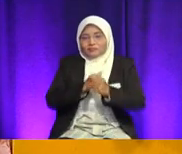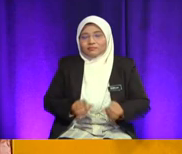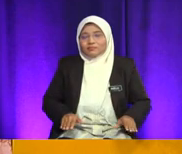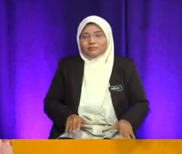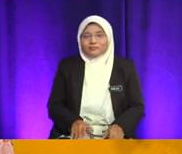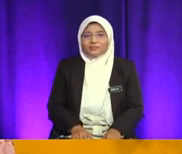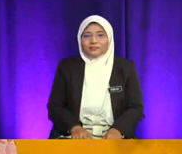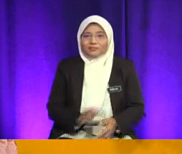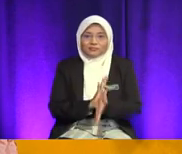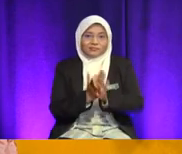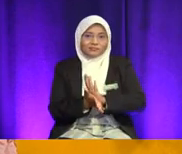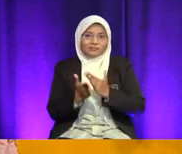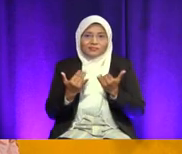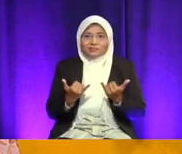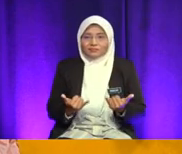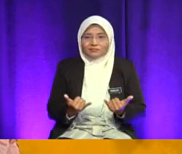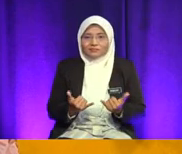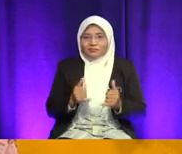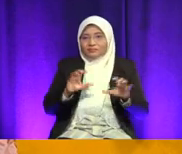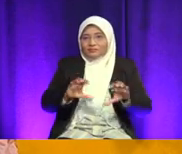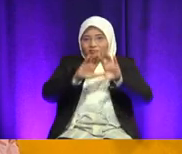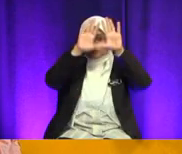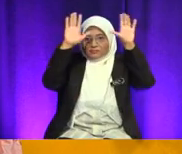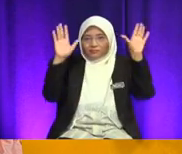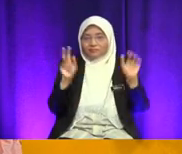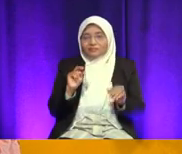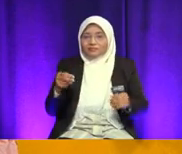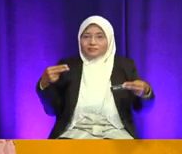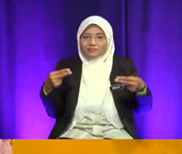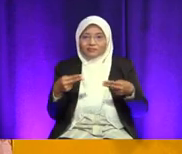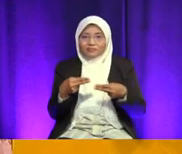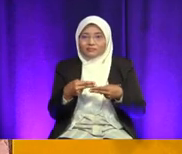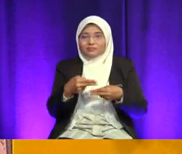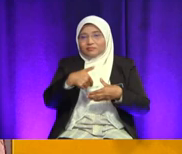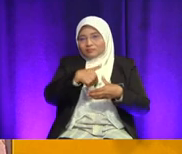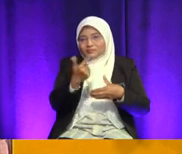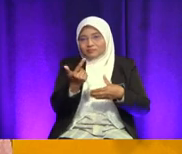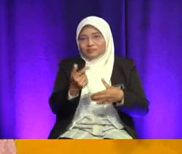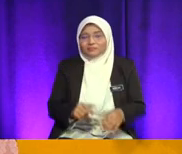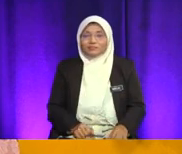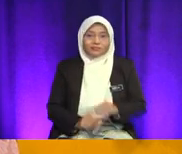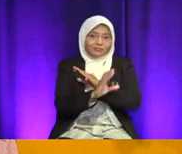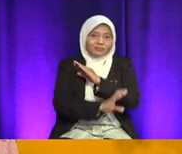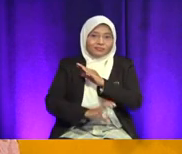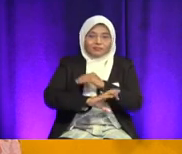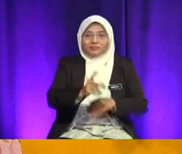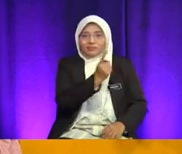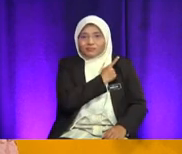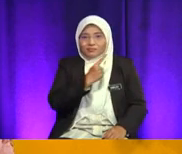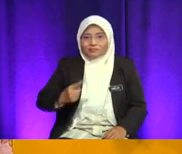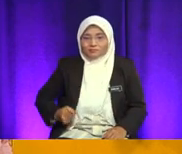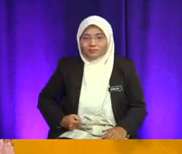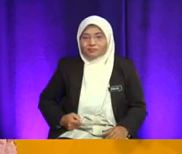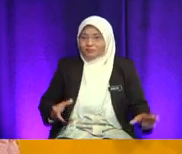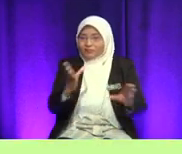jadi seterusnya Ila kecemerlangan hubungan luar negara sebuah negara berdaulat akan menjalin hubungan dengan